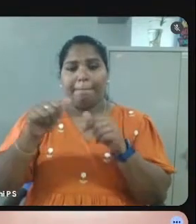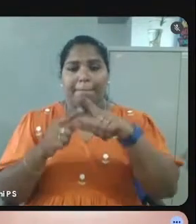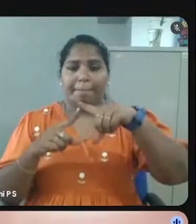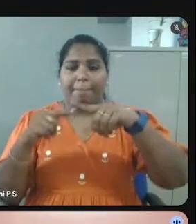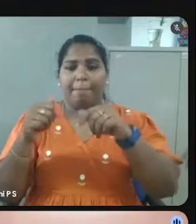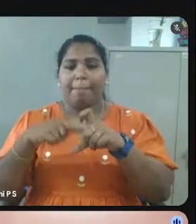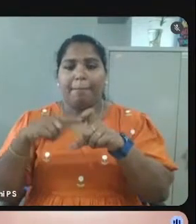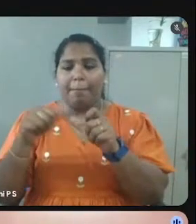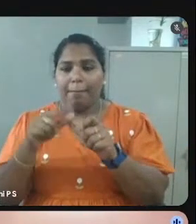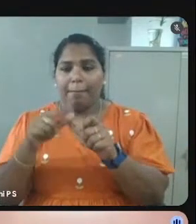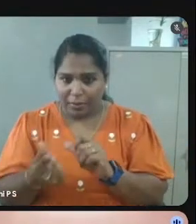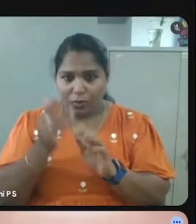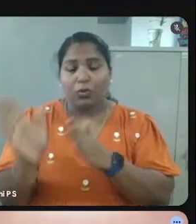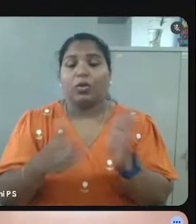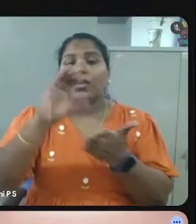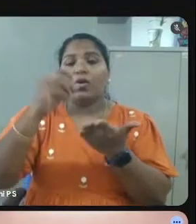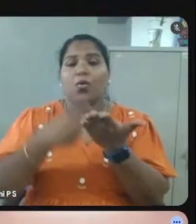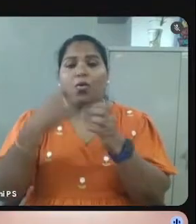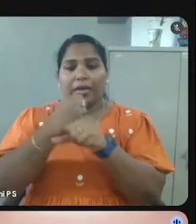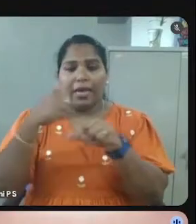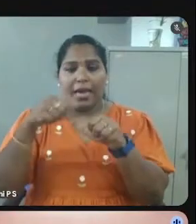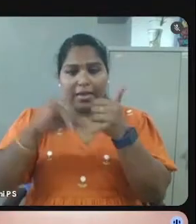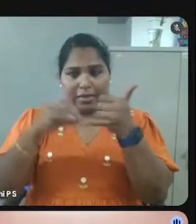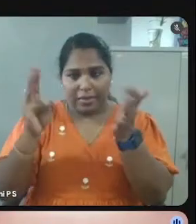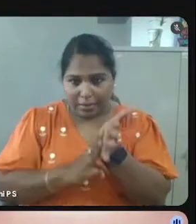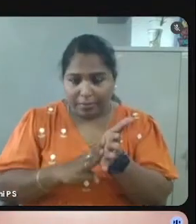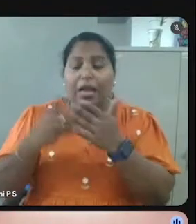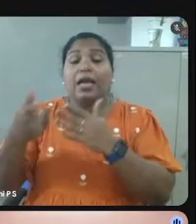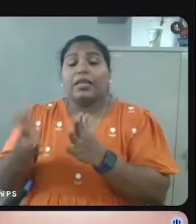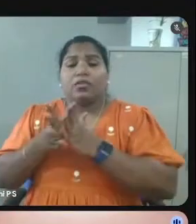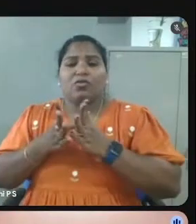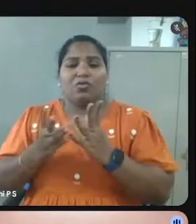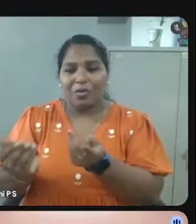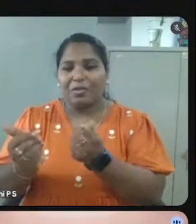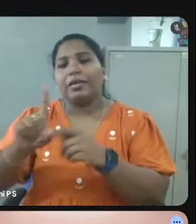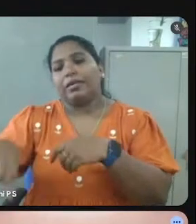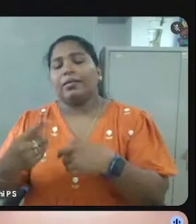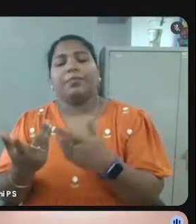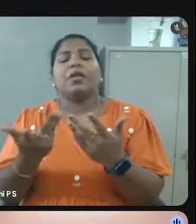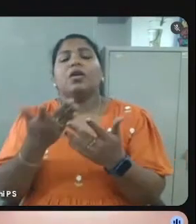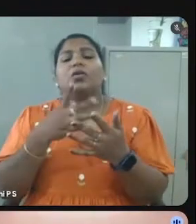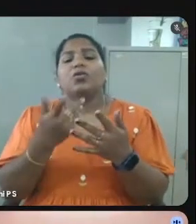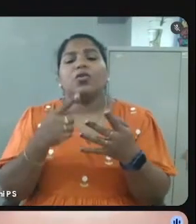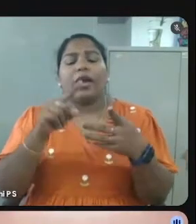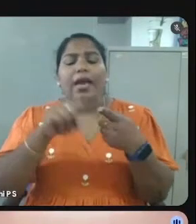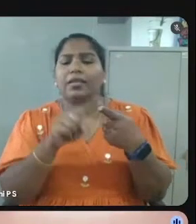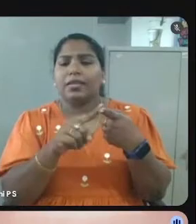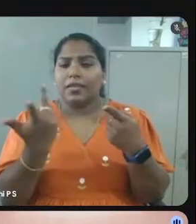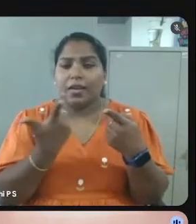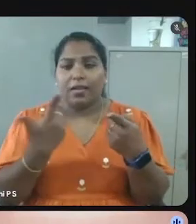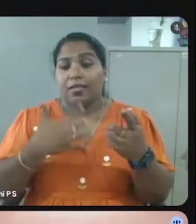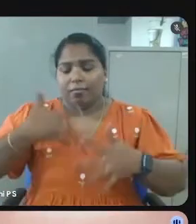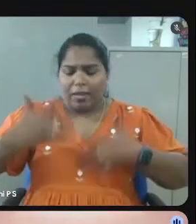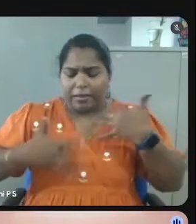ഓർഗസം പിന്നെ റിസൊല്യൂഷൻ സ്റ്റേജും. എക്സൈറ്റ്മെന്റ് സ്റ്റേജിന് എന്തൊക്കെയാണ് പറയുന്നത്? ഈ സ്റ്റേജിൽ എല്ലാ